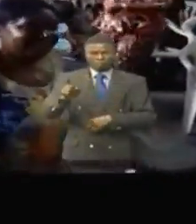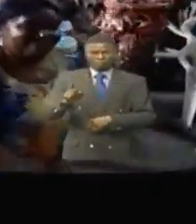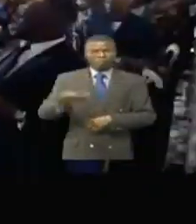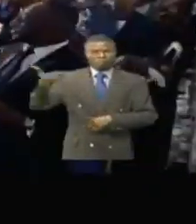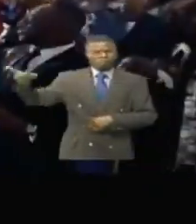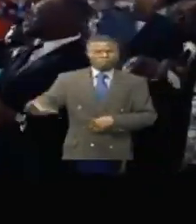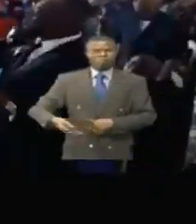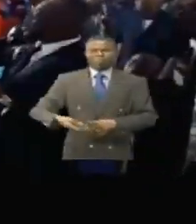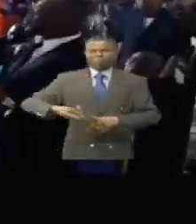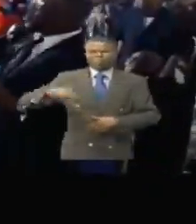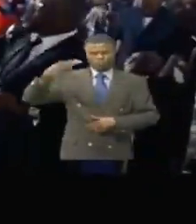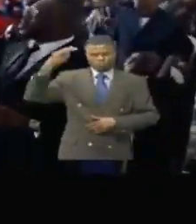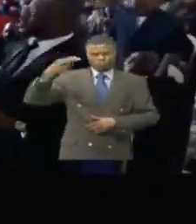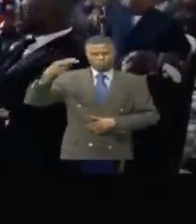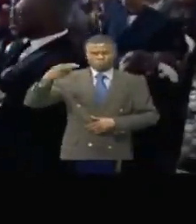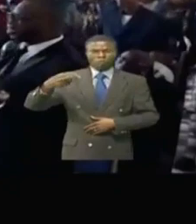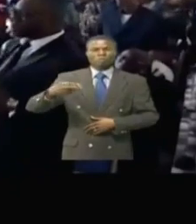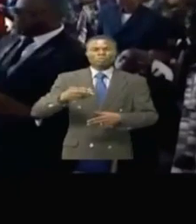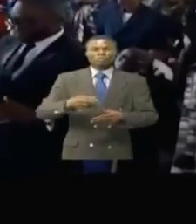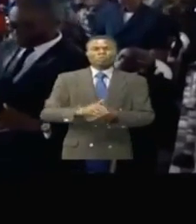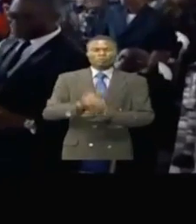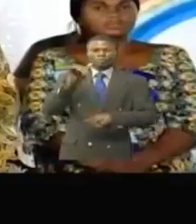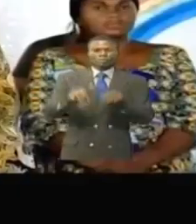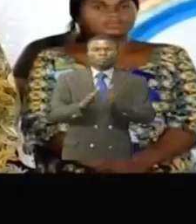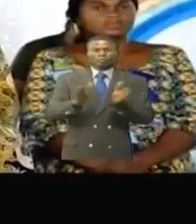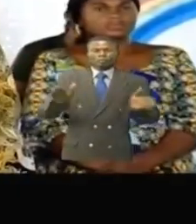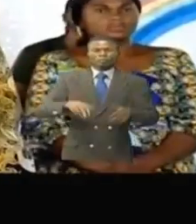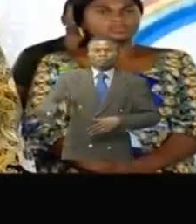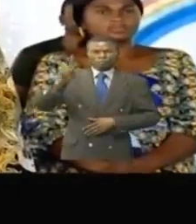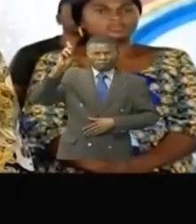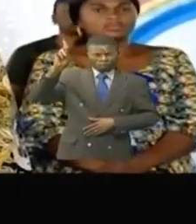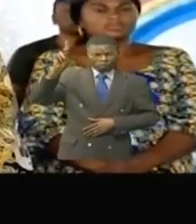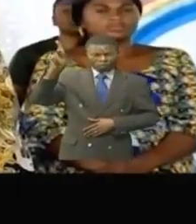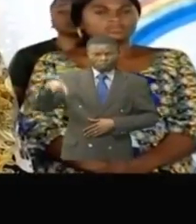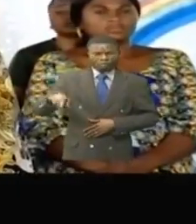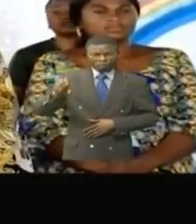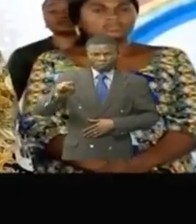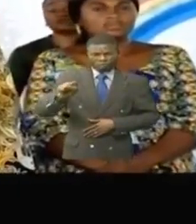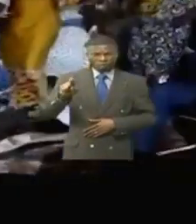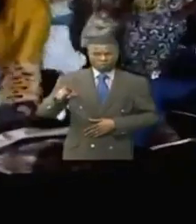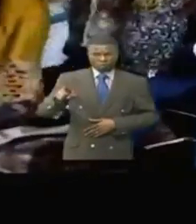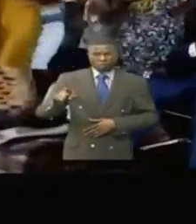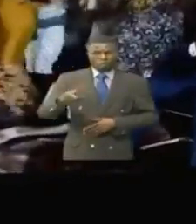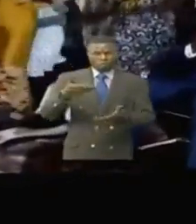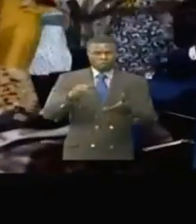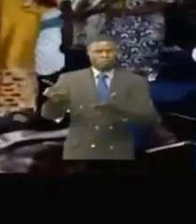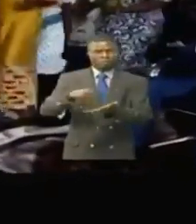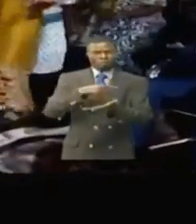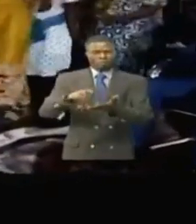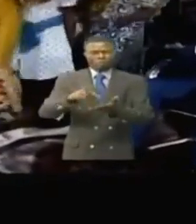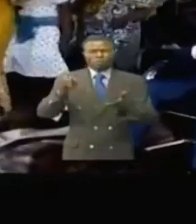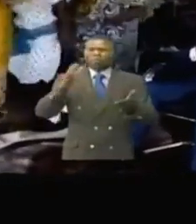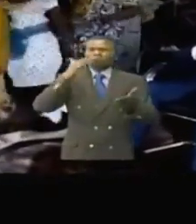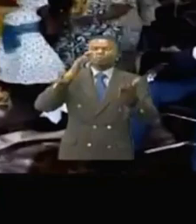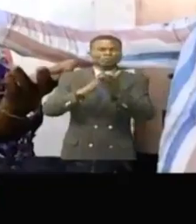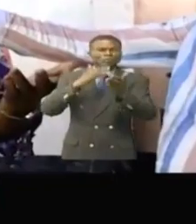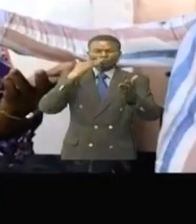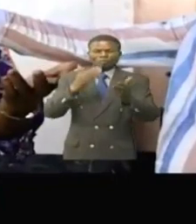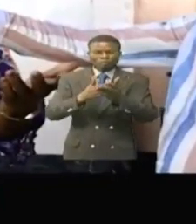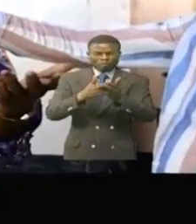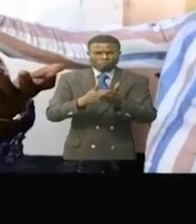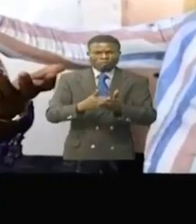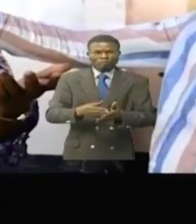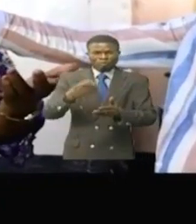un accueil digne aux représentants de Félix Antoine Tshisekedi Tshilombo, Augustin Kabouya. Des danses et des prières de louanges ont été